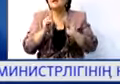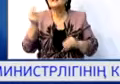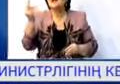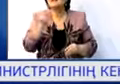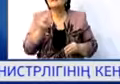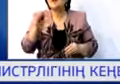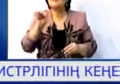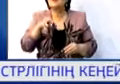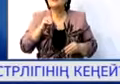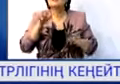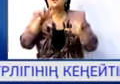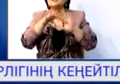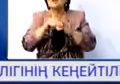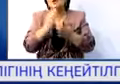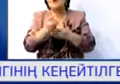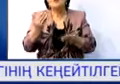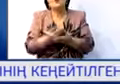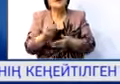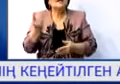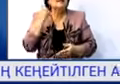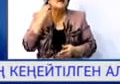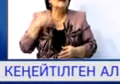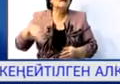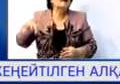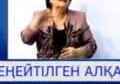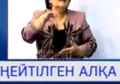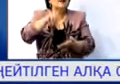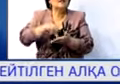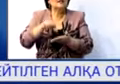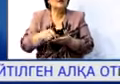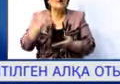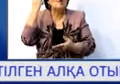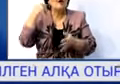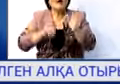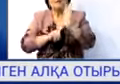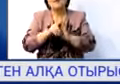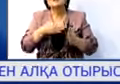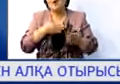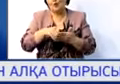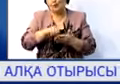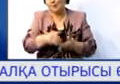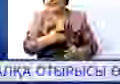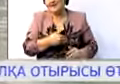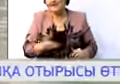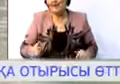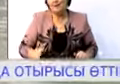цифрлық форматта топтастырылмақ. Бұл жаңалықты естіген Сыр шайырларының ізбасары Байырқалы бастамаға үн қоспақ ниетте.